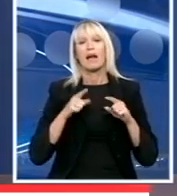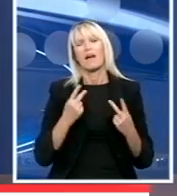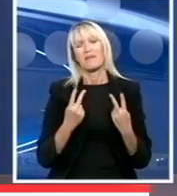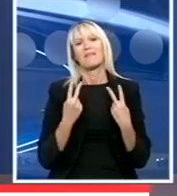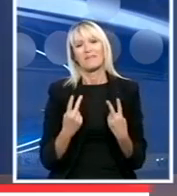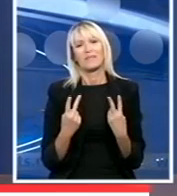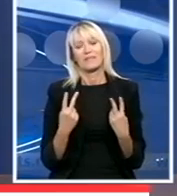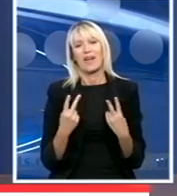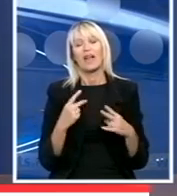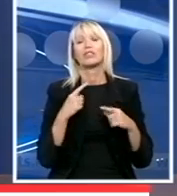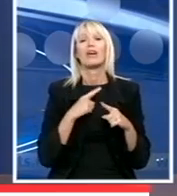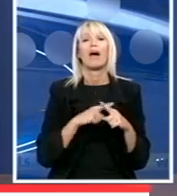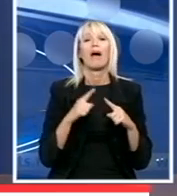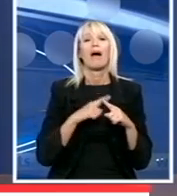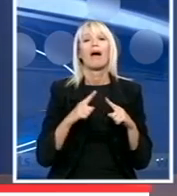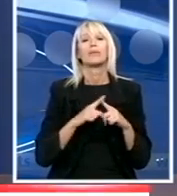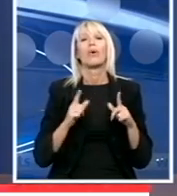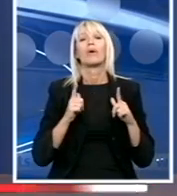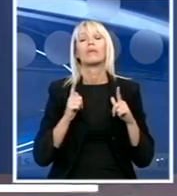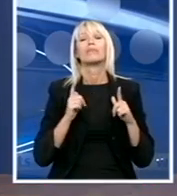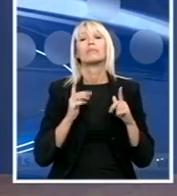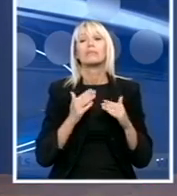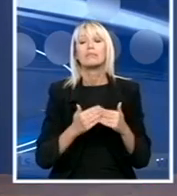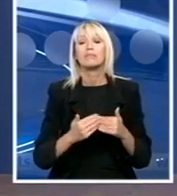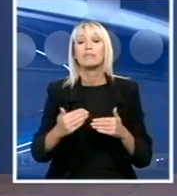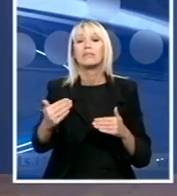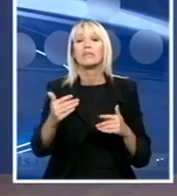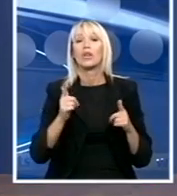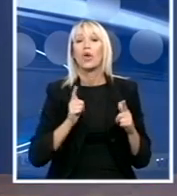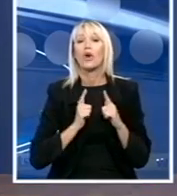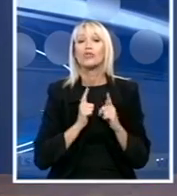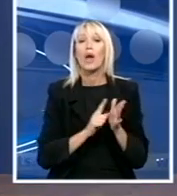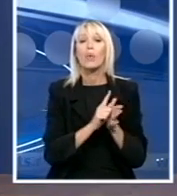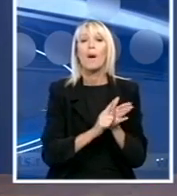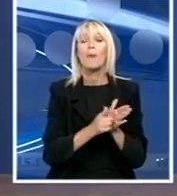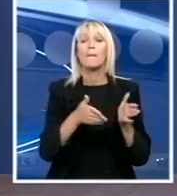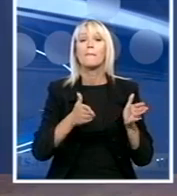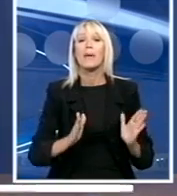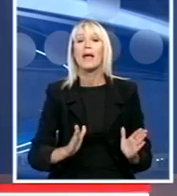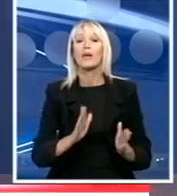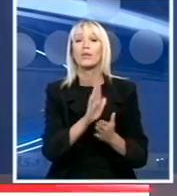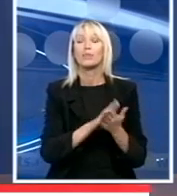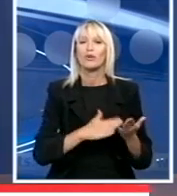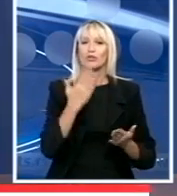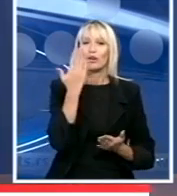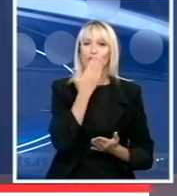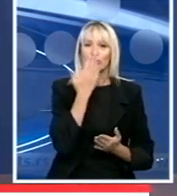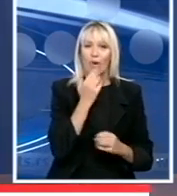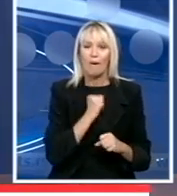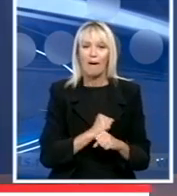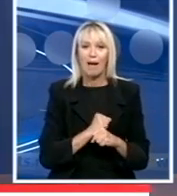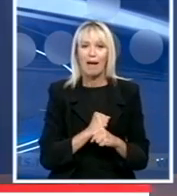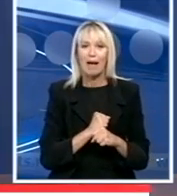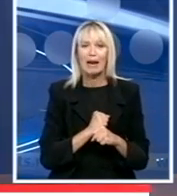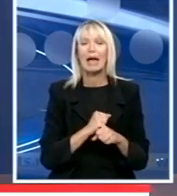neophodna da bi mirno ušli u ovaj period kada počinju škole da rade,